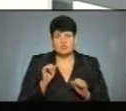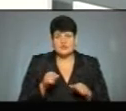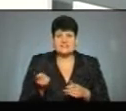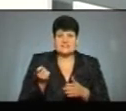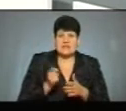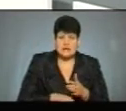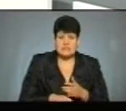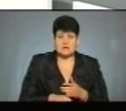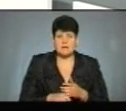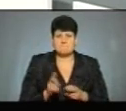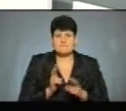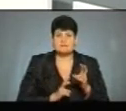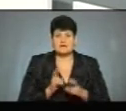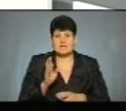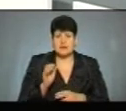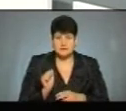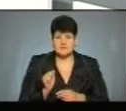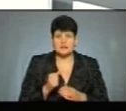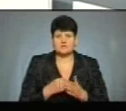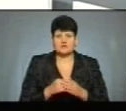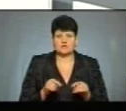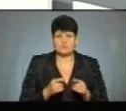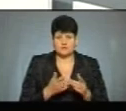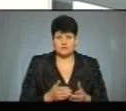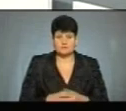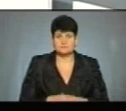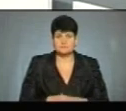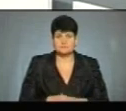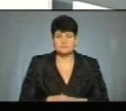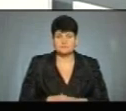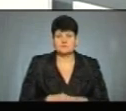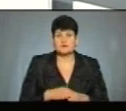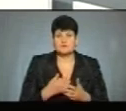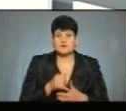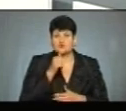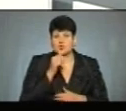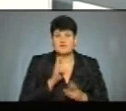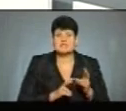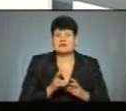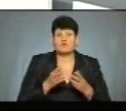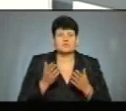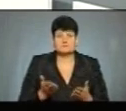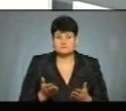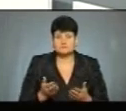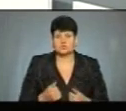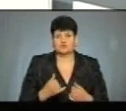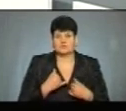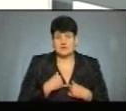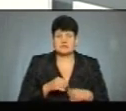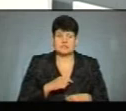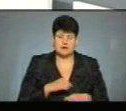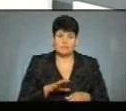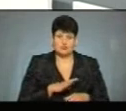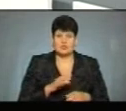чи іншого підприємства, яке бюджетоутворююче. Цукрового заводу, скажімо. Ну, скажімо, цукрового заводу. Наприклад, у нас така історія була